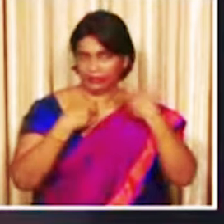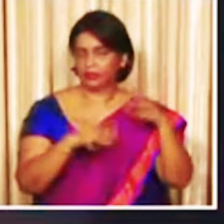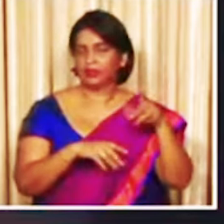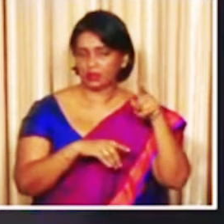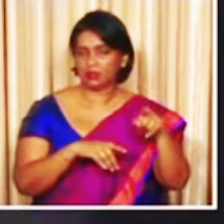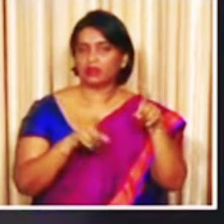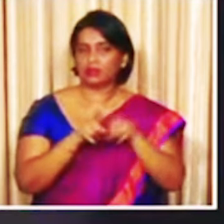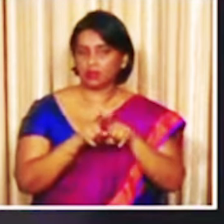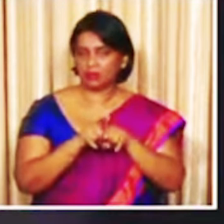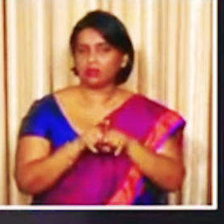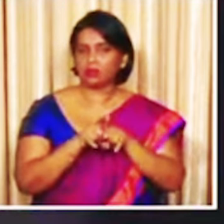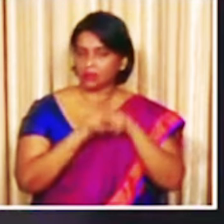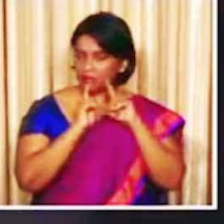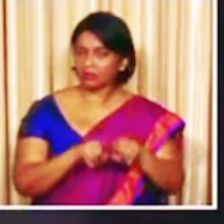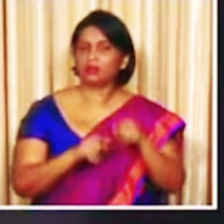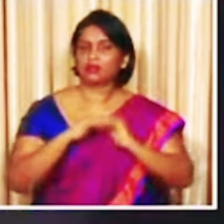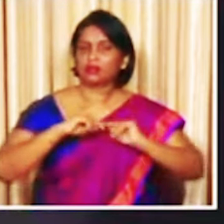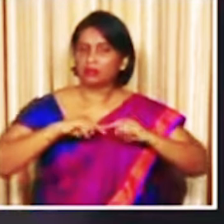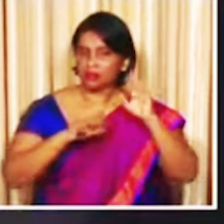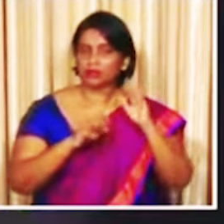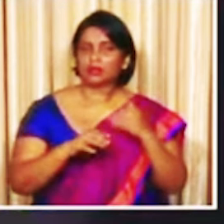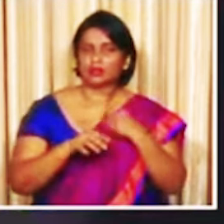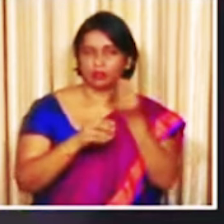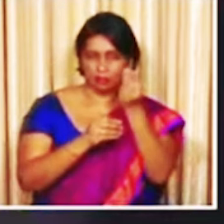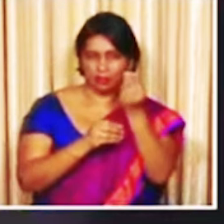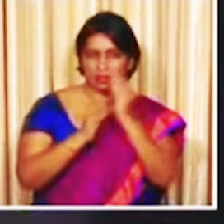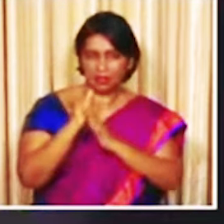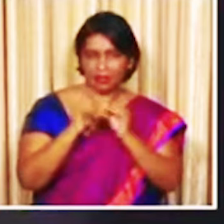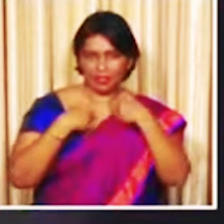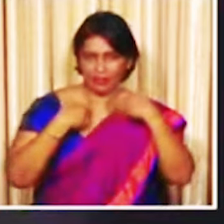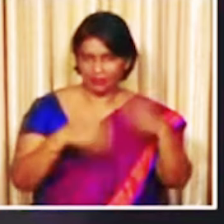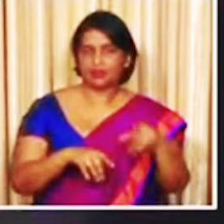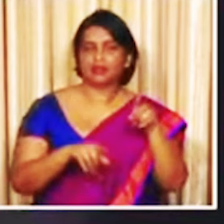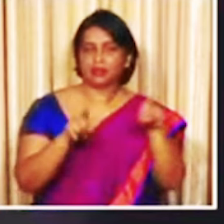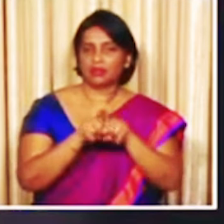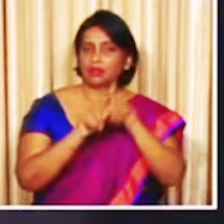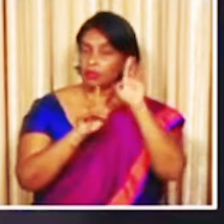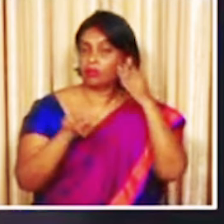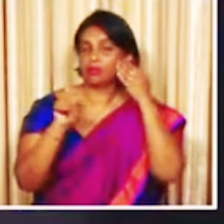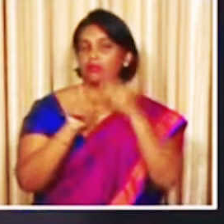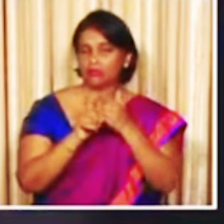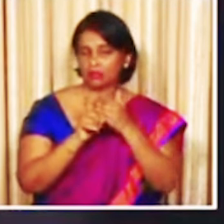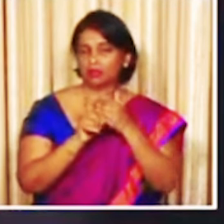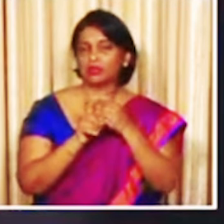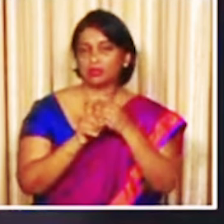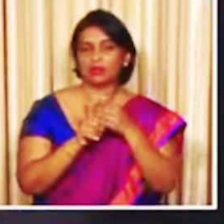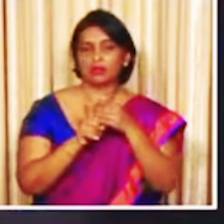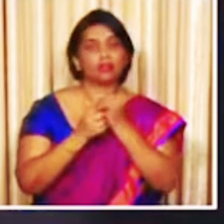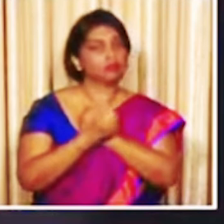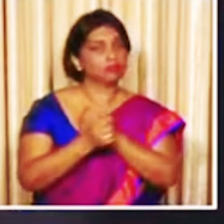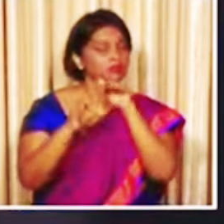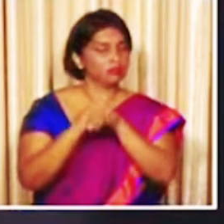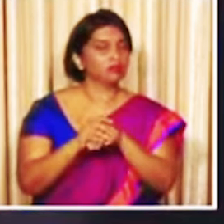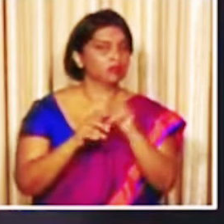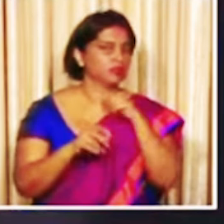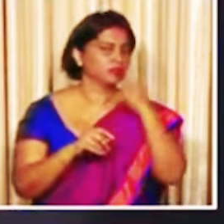වගේ දේවල් ක්‍රියාත්මක කරනවා නම් මට විනාඩියක් දෙන්න මෙතුමන් ඉවර කරන්න. එවැනි දේවල් තියෙනවා නම් රඳවා ගැනීම කරනවා නම්